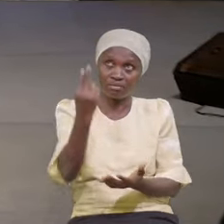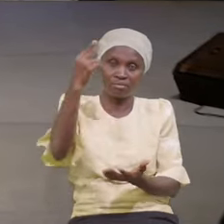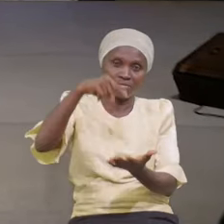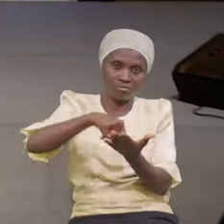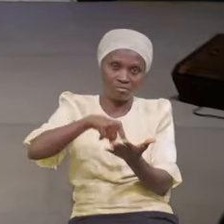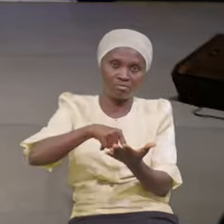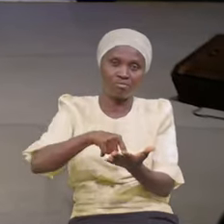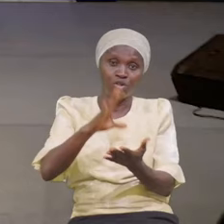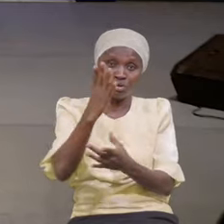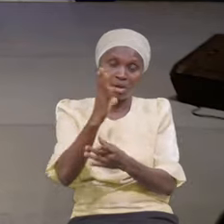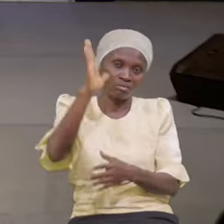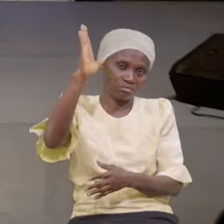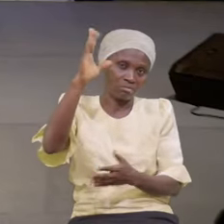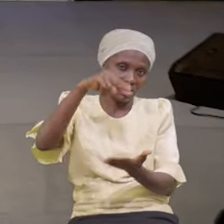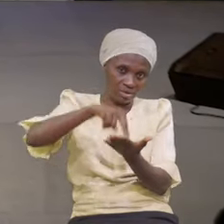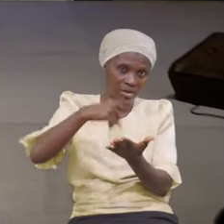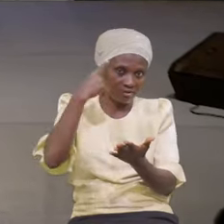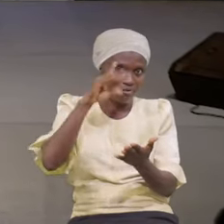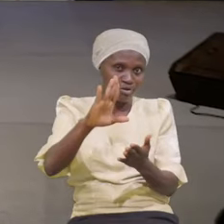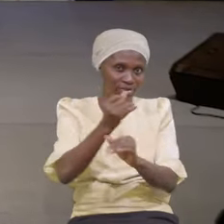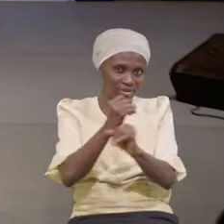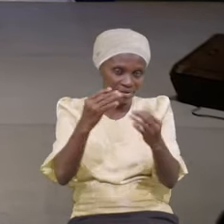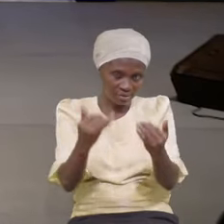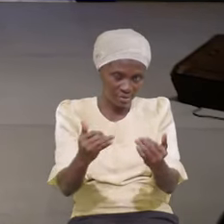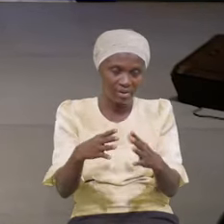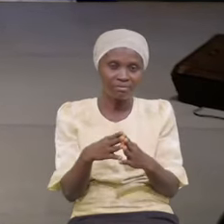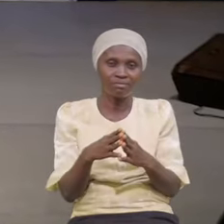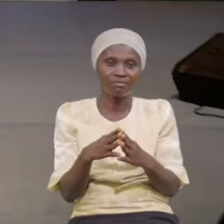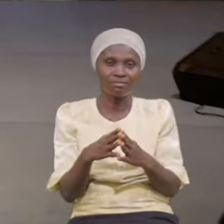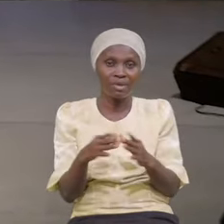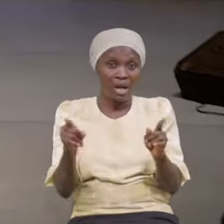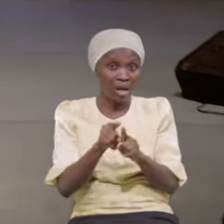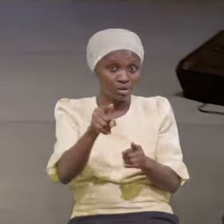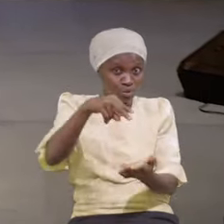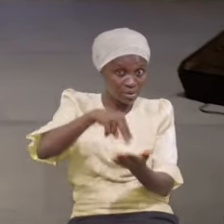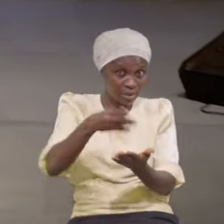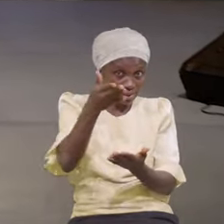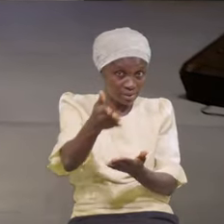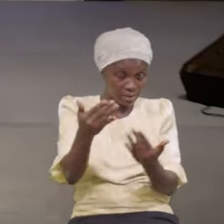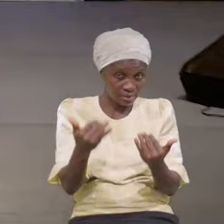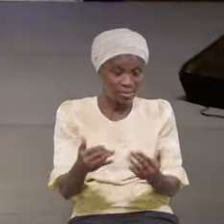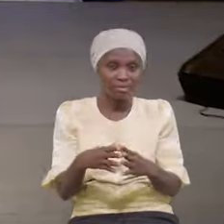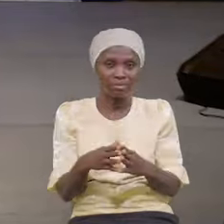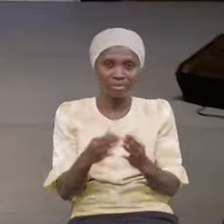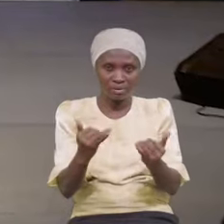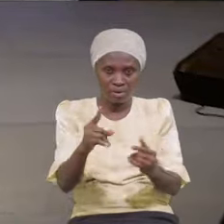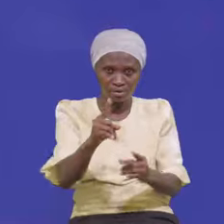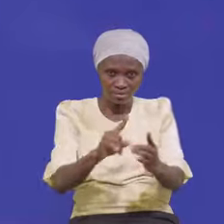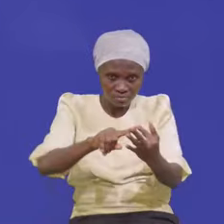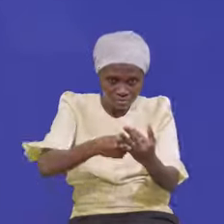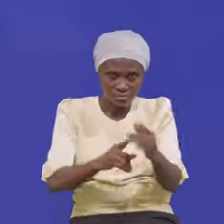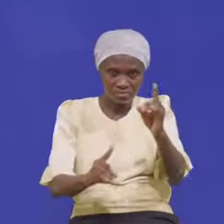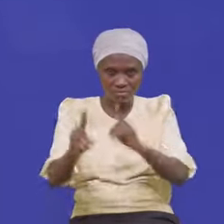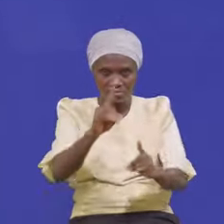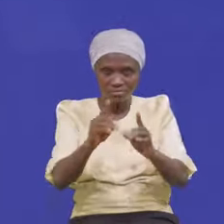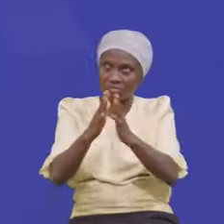that salvation. చేతిని పైకి చాపెట్టి రక్షణ కోసం లేచి నిలబడండి. While you're standing, మీరు నిలిచి ఉండగా, pray to the Lord. ప్రభువుకు